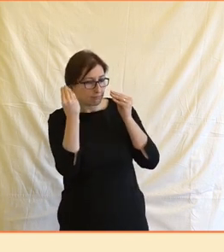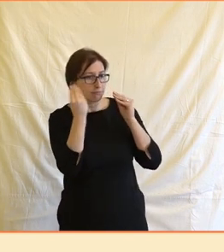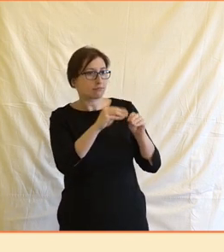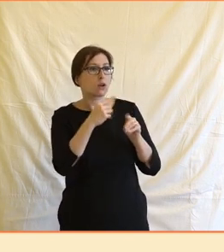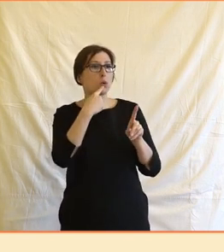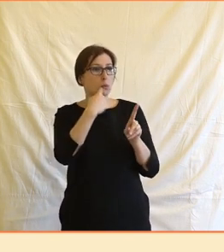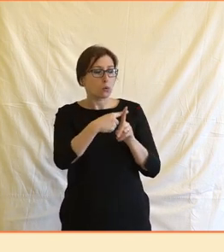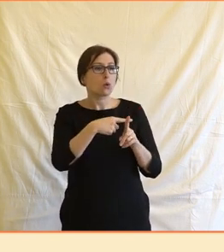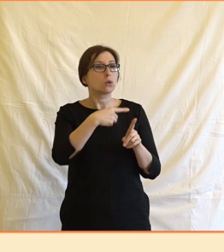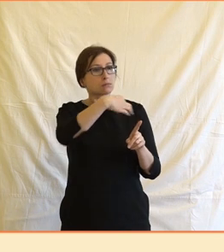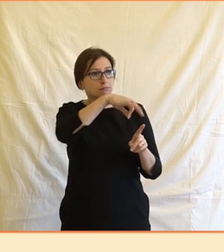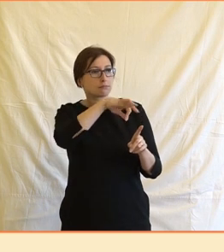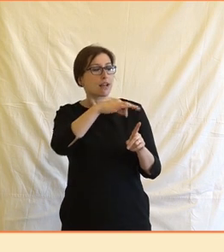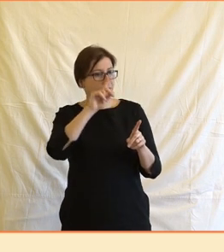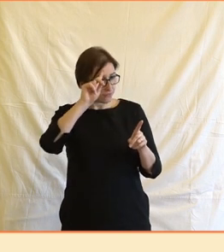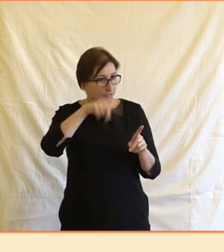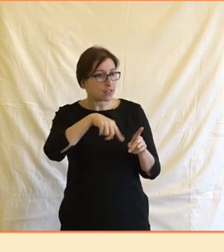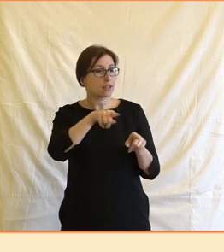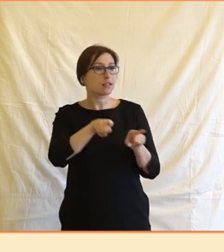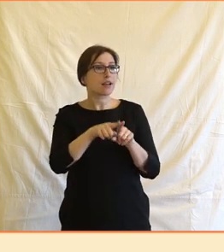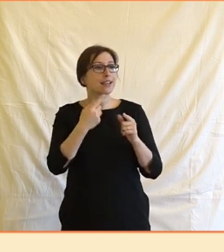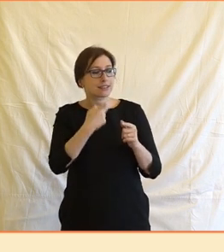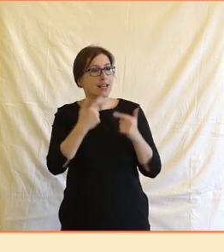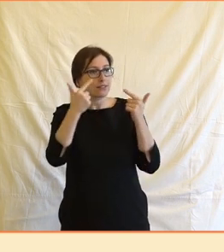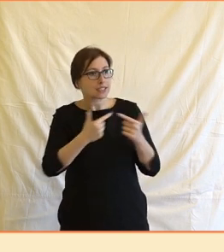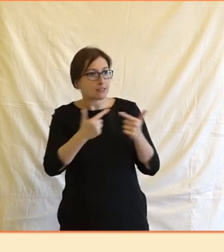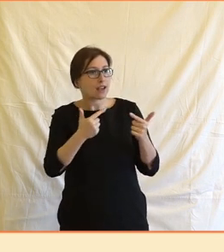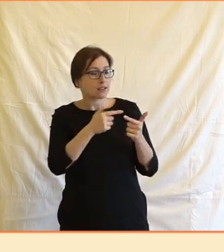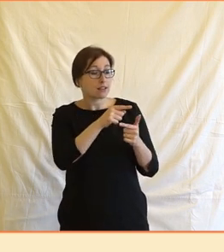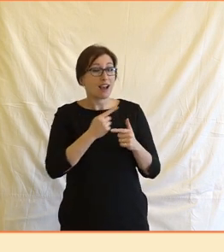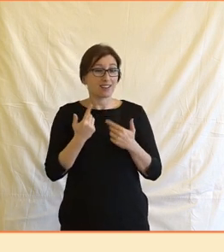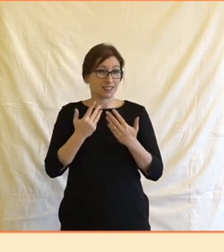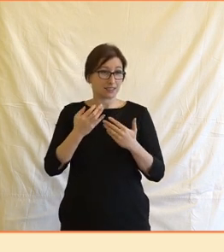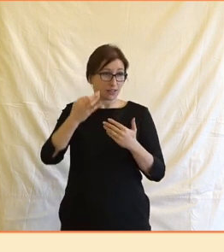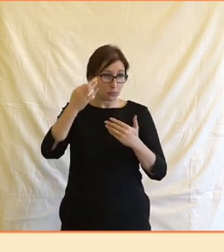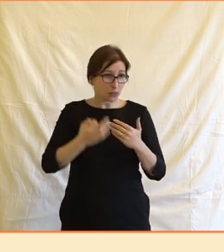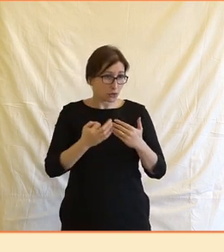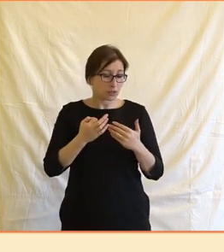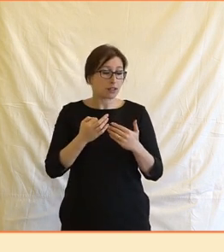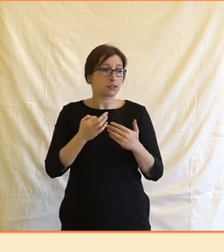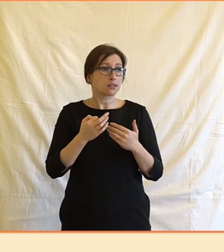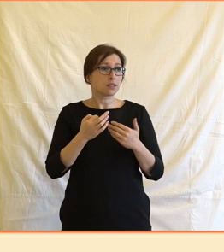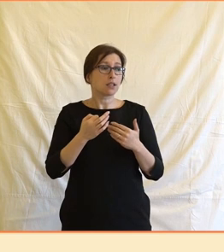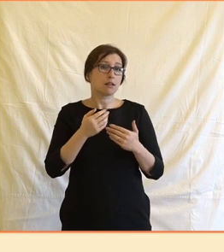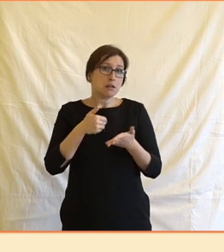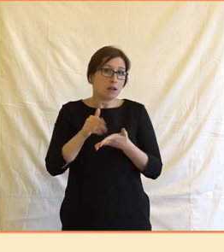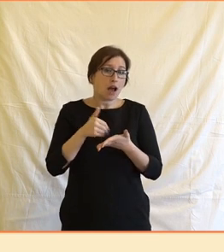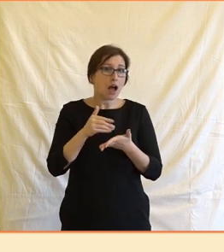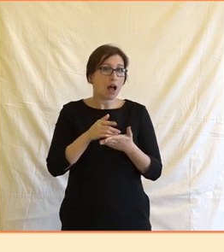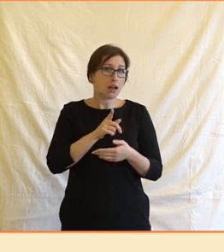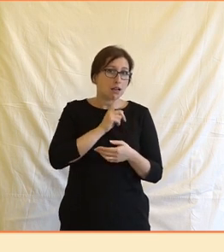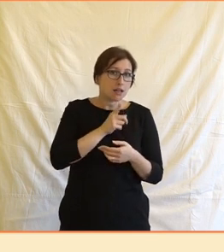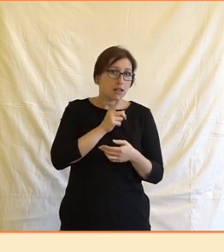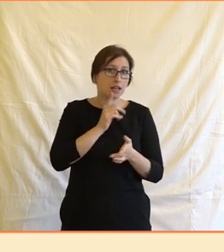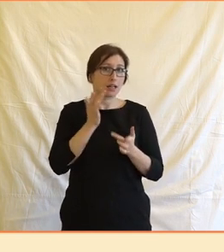vysvětlit jim logiku personalizace. Ovšem těch 10%, kteří stále tápou